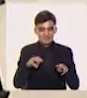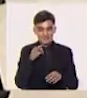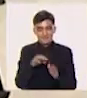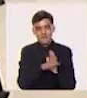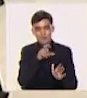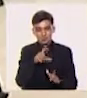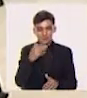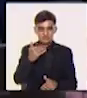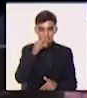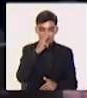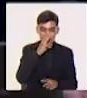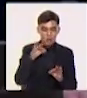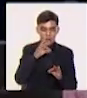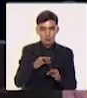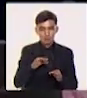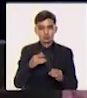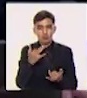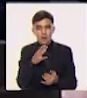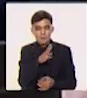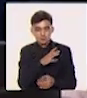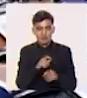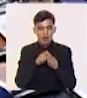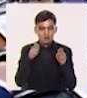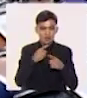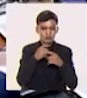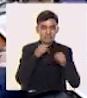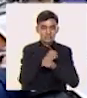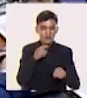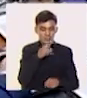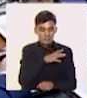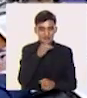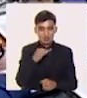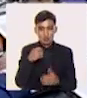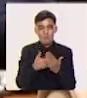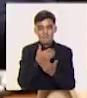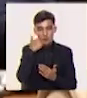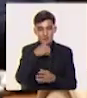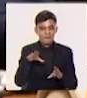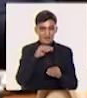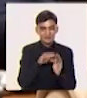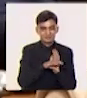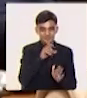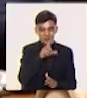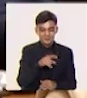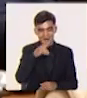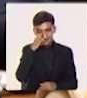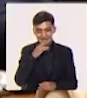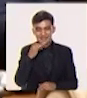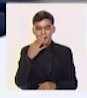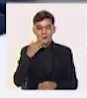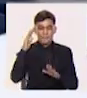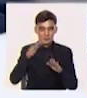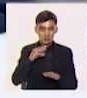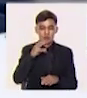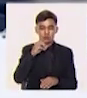депутаттардың айлығы туралы ашық айтуға болмайды дегенмен, енді жаңа жылдан бастап лауазымды тұлғалардың әрқайсысының Қазақстан тұрмақ, шетелдегі